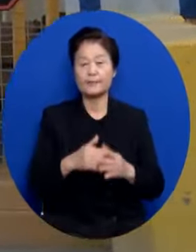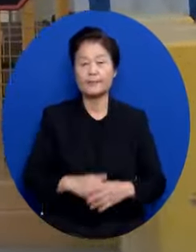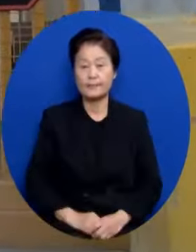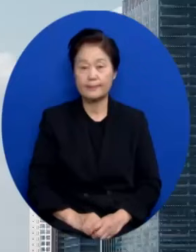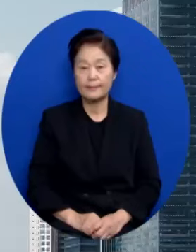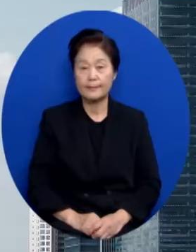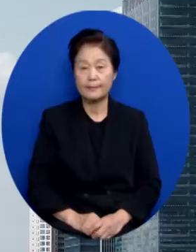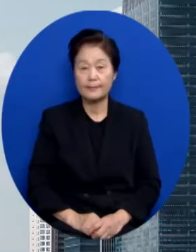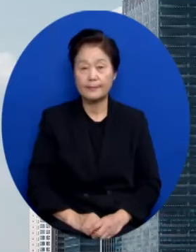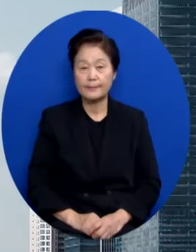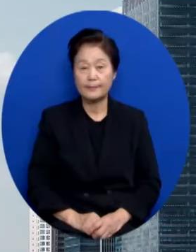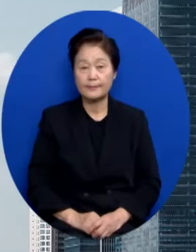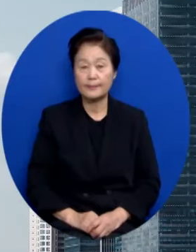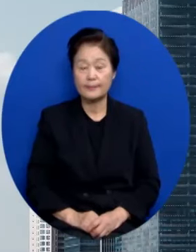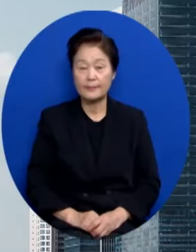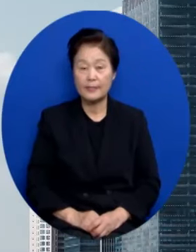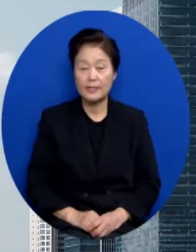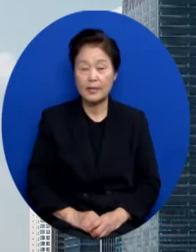설명했습니다.